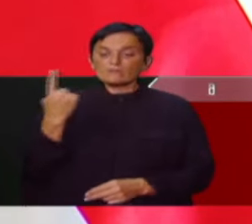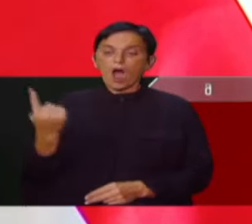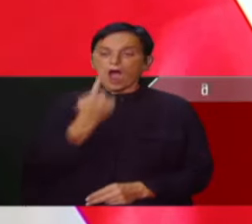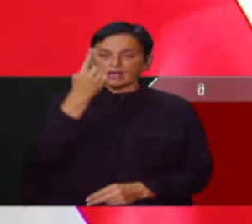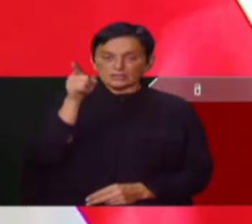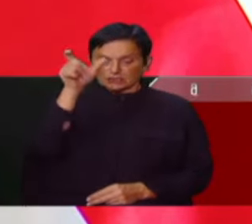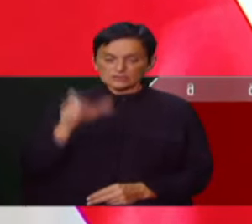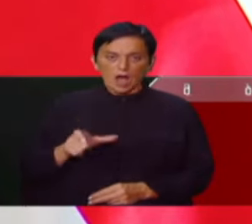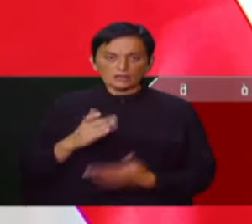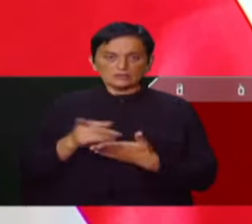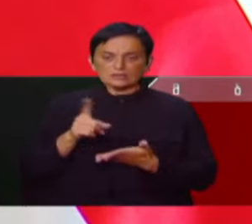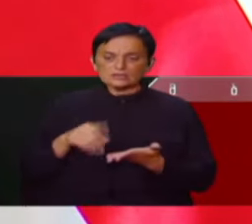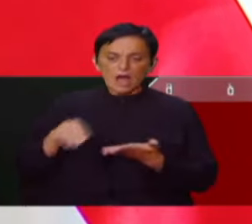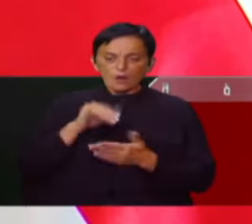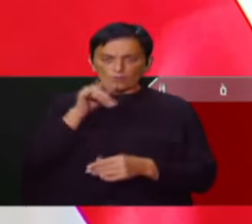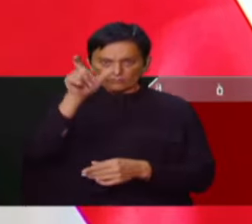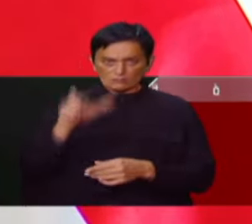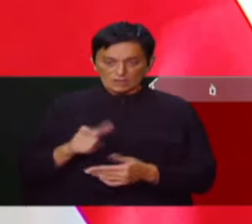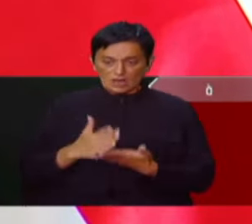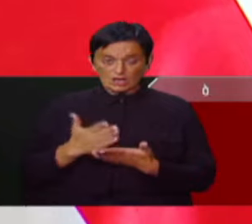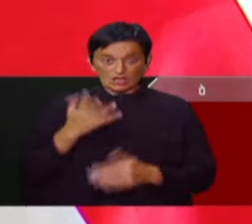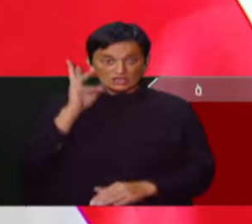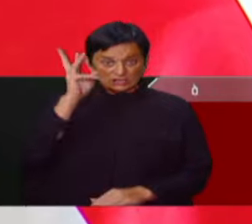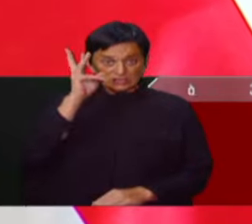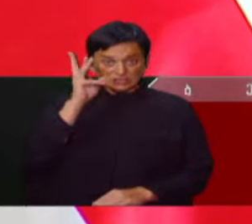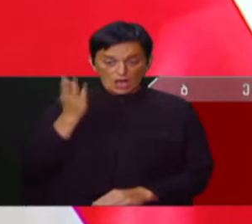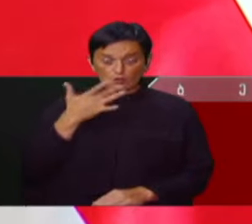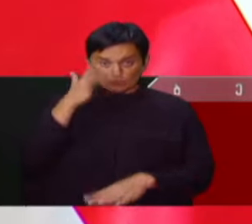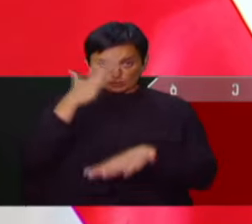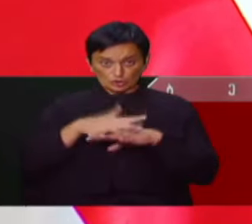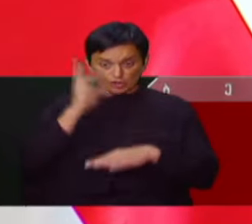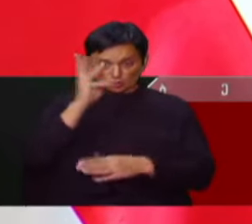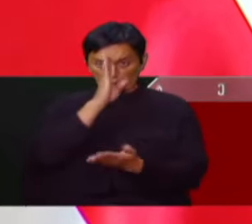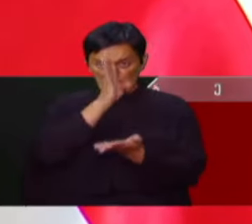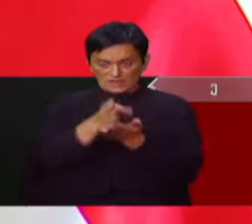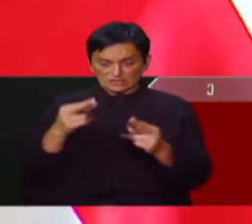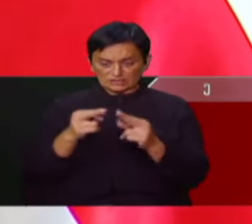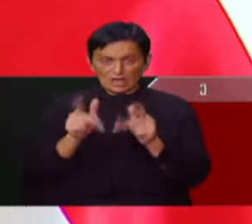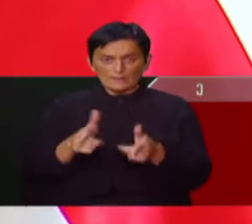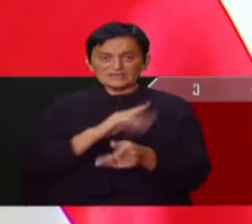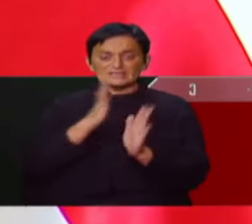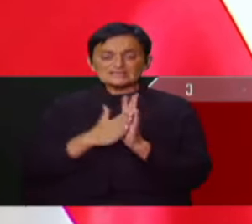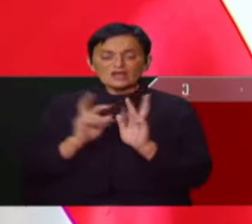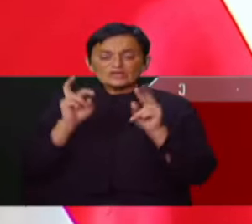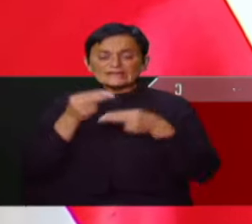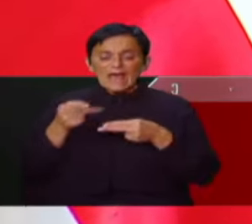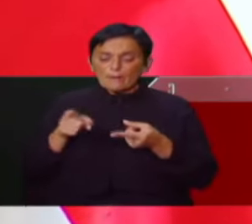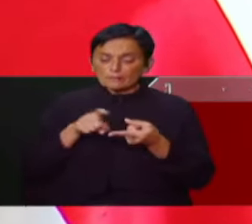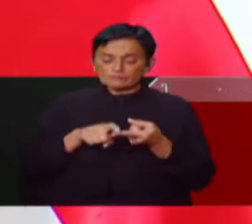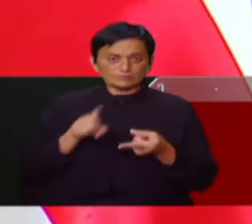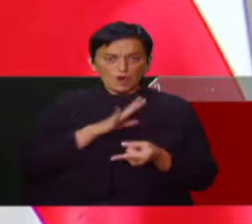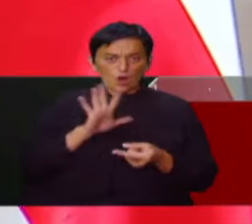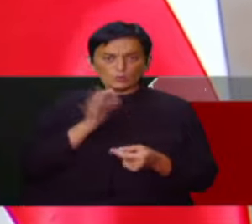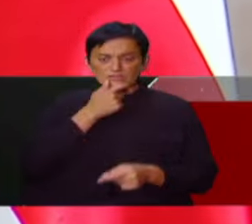და განუმეორებელი და ყველა მასზე ლაპარაკობს აგერ საელჩომ შეერთებული შტატების საელჩომ პირდაპირ დაადასტურა რომ საერთოდ თემა არ ყოფილა